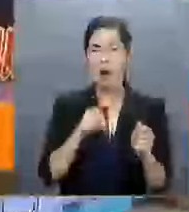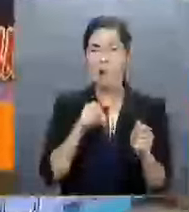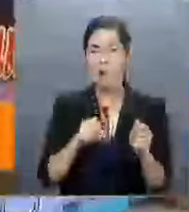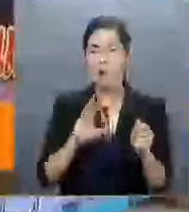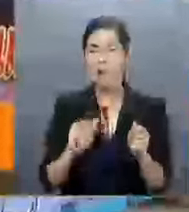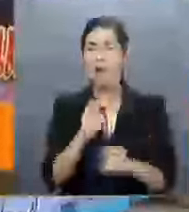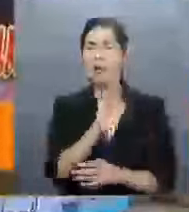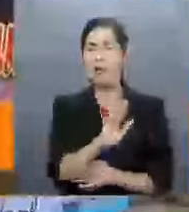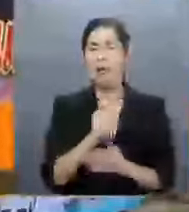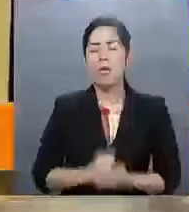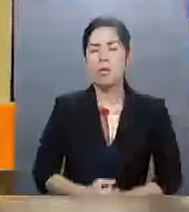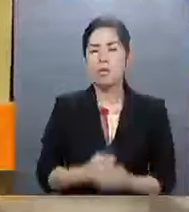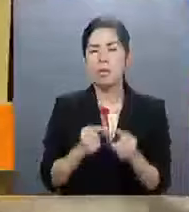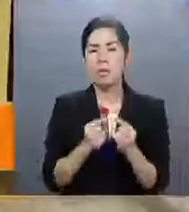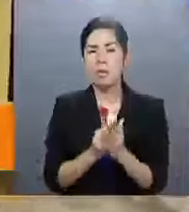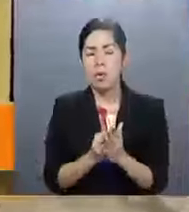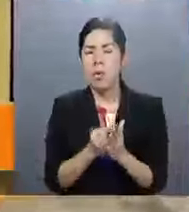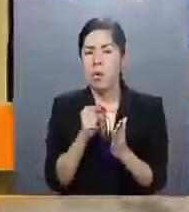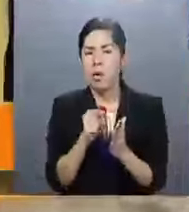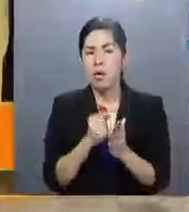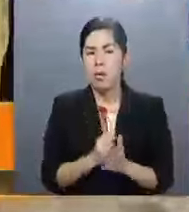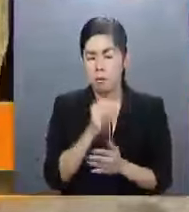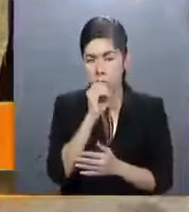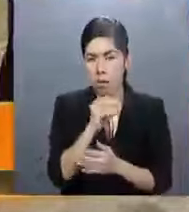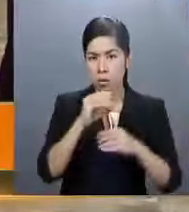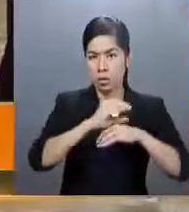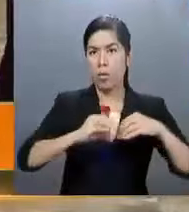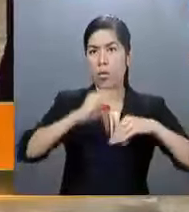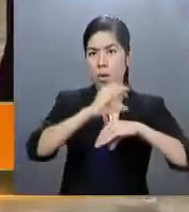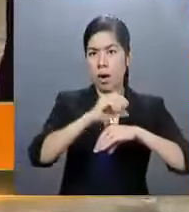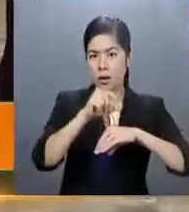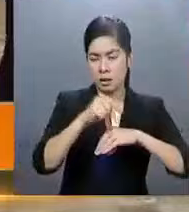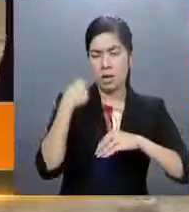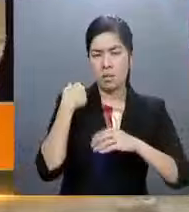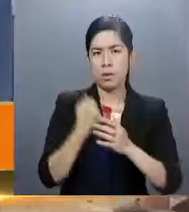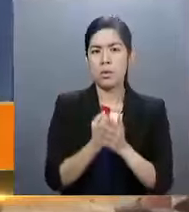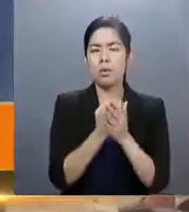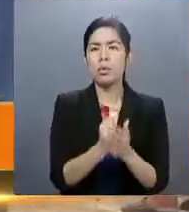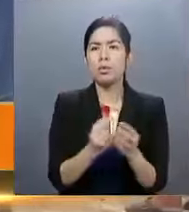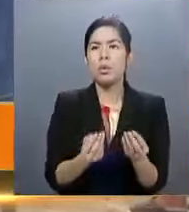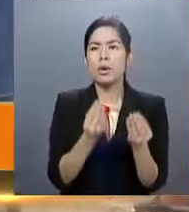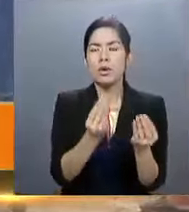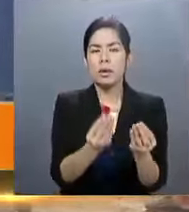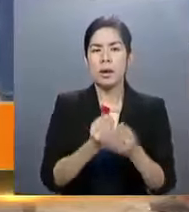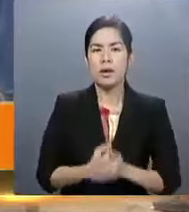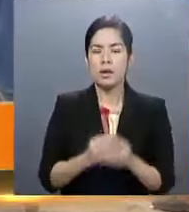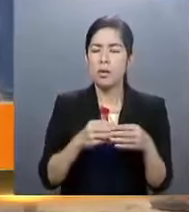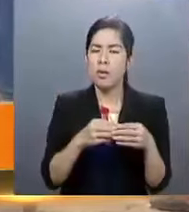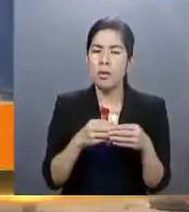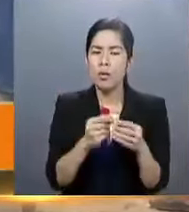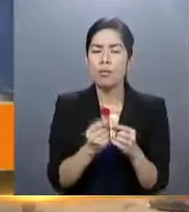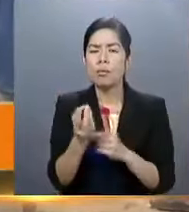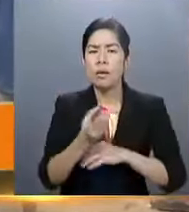รงงานน้ำตาลนั้นเป็นส่วนหนึ่งของโครงการสานพลังประชารัฐตามนโยบายรัฐบาลที่ต้องการส่งเสริมให้ชาวนาในพื้น